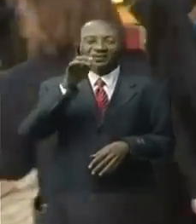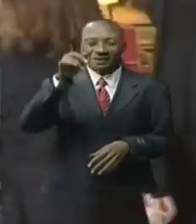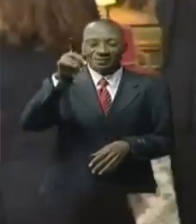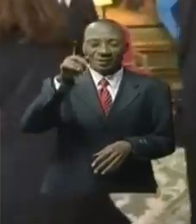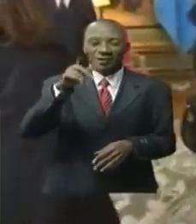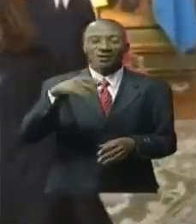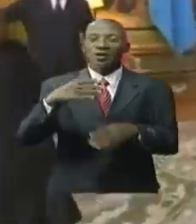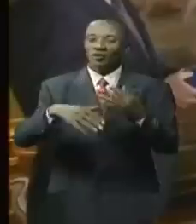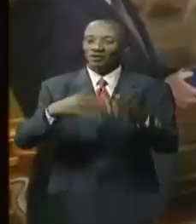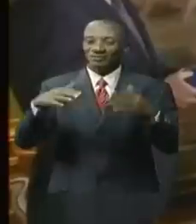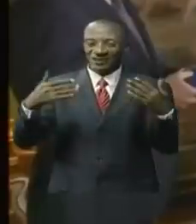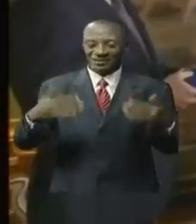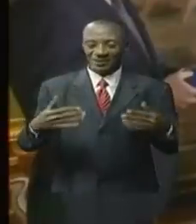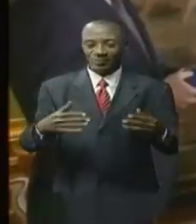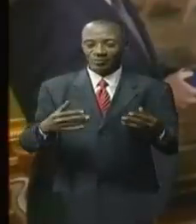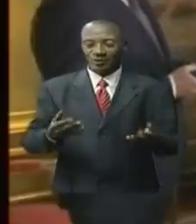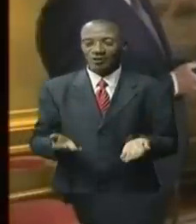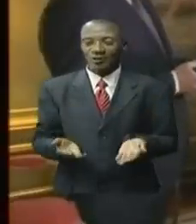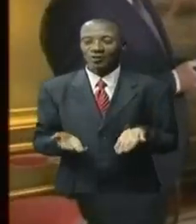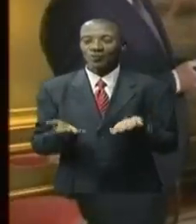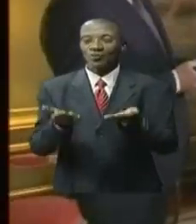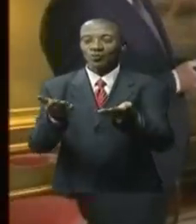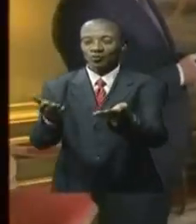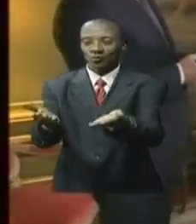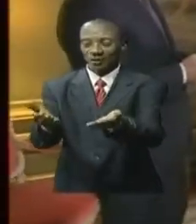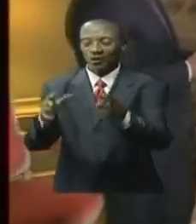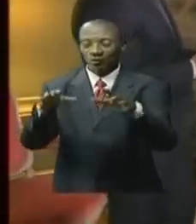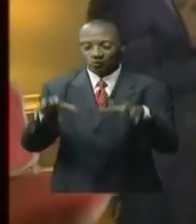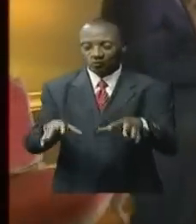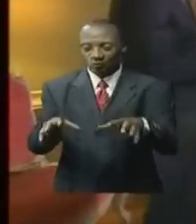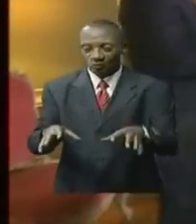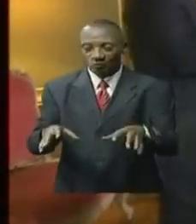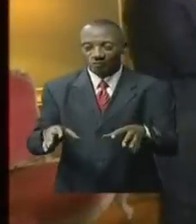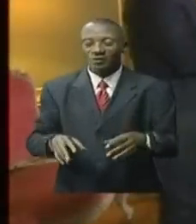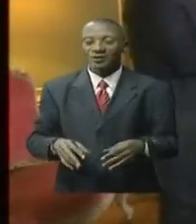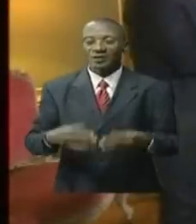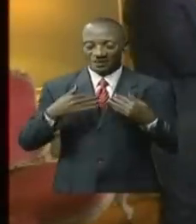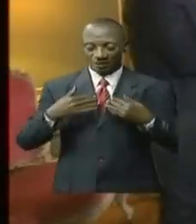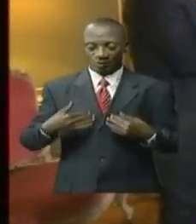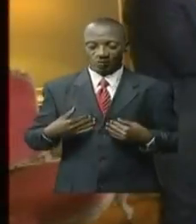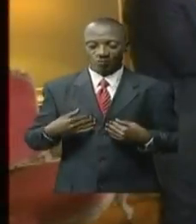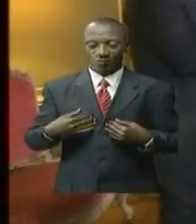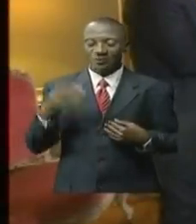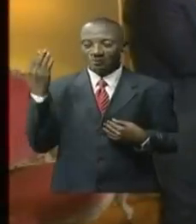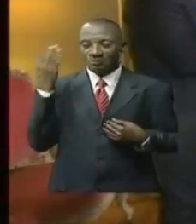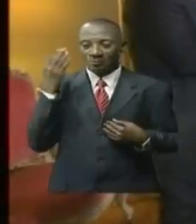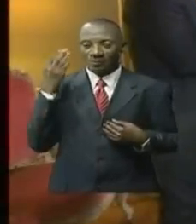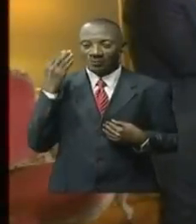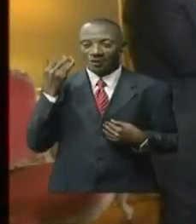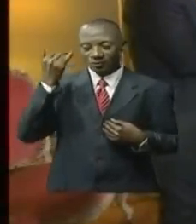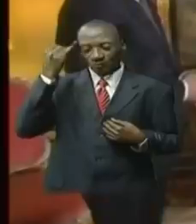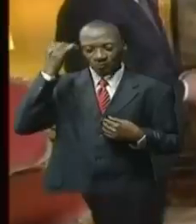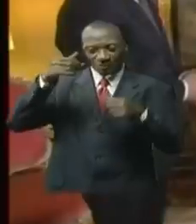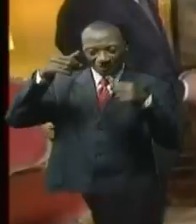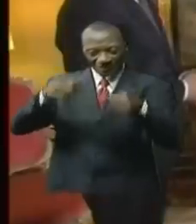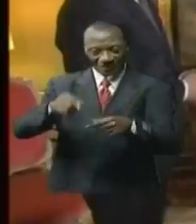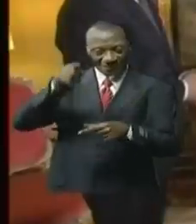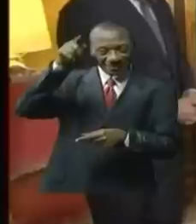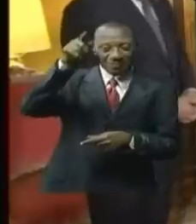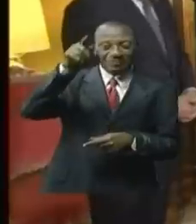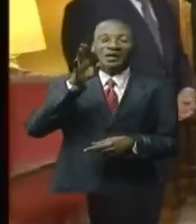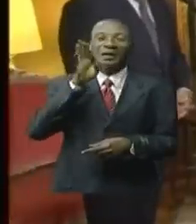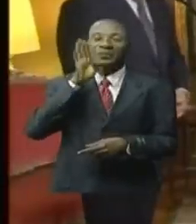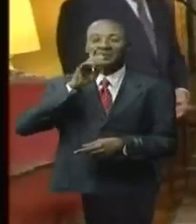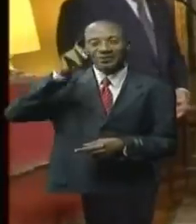un dernier hommage à l'ambassade de la République démocratique du Congo en Belgique. Demain 20h, il prend la